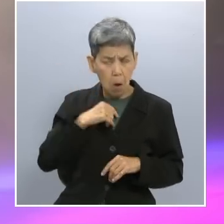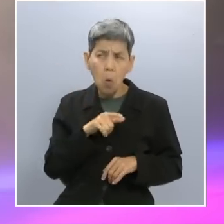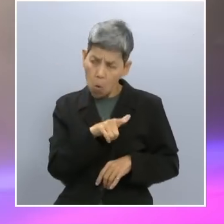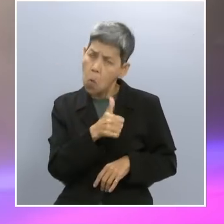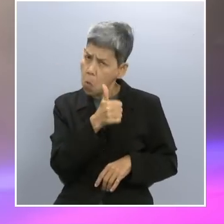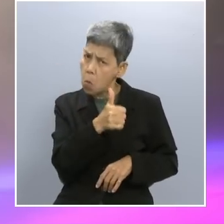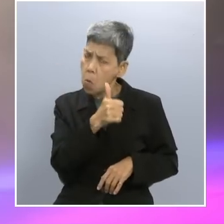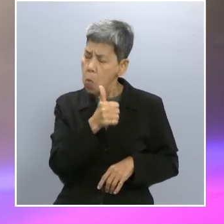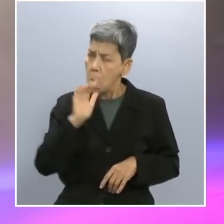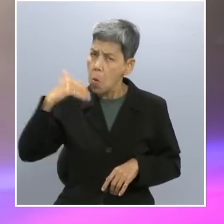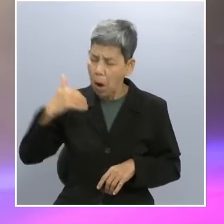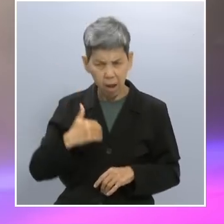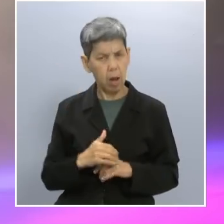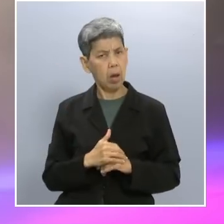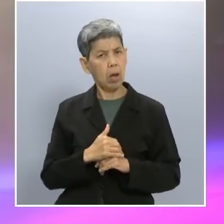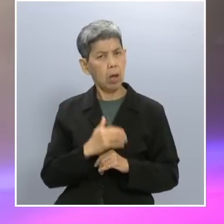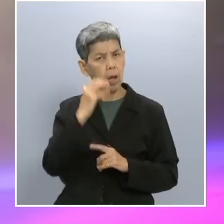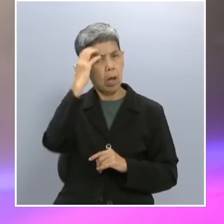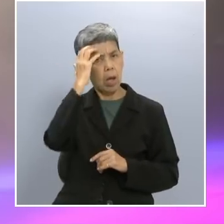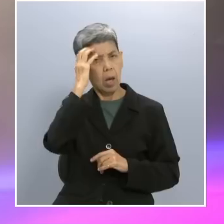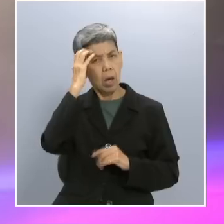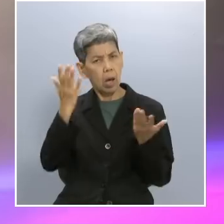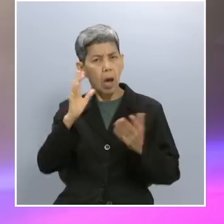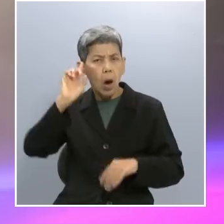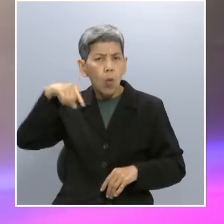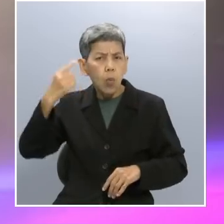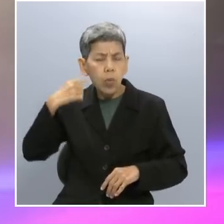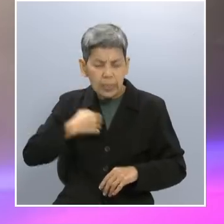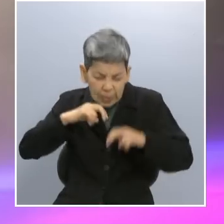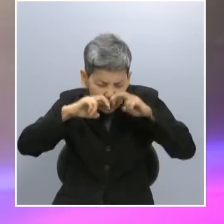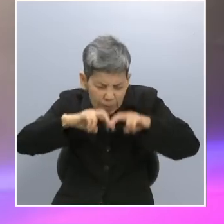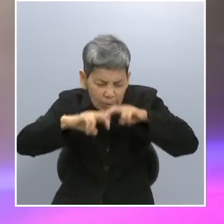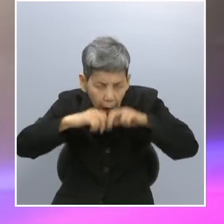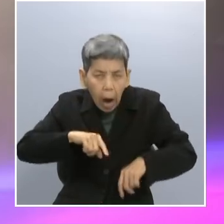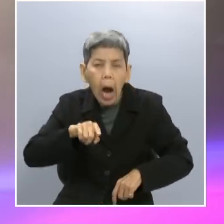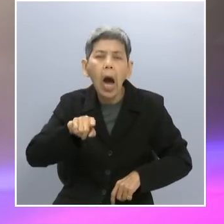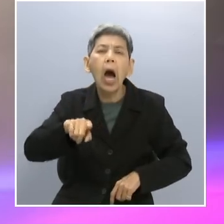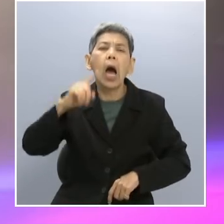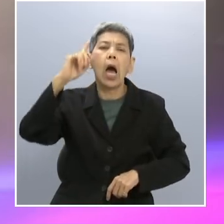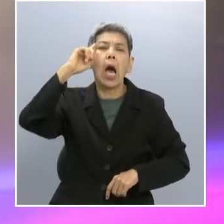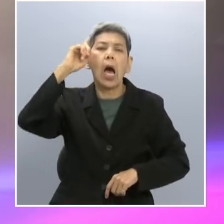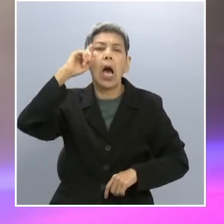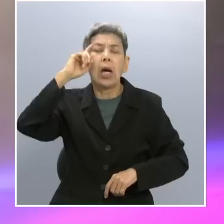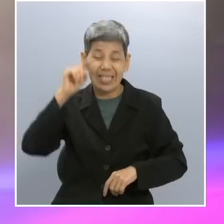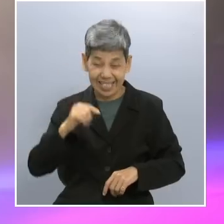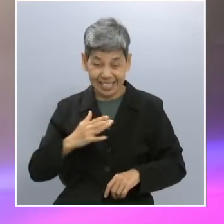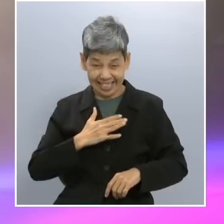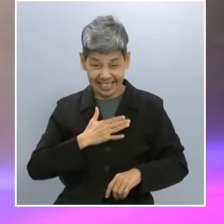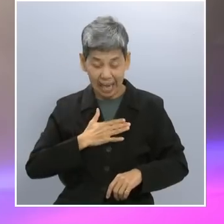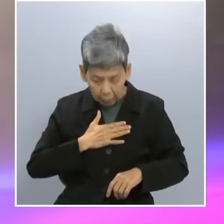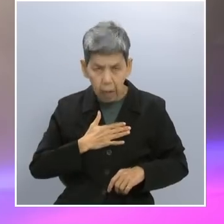สุดท้ายมันไม่ใช่อย่างงั้นคุณผู้ชมครับเธอเนี่ยก็ไปสืบจนก็นั่งรู้ว่านอกจากตัวเธอแล้ว